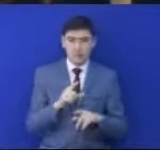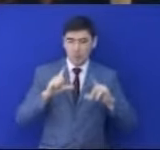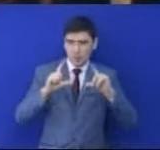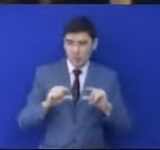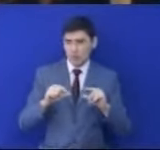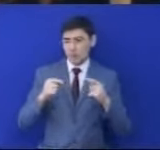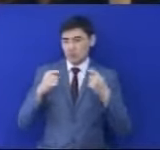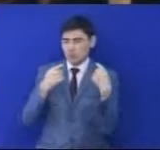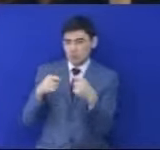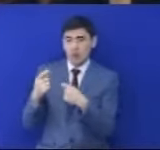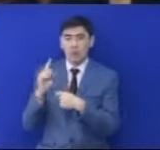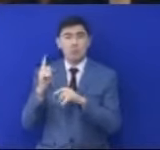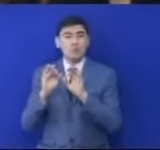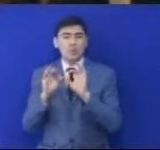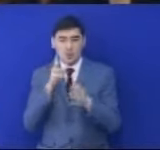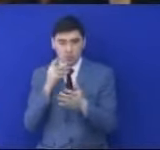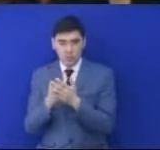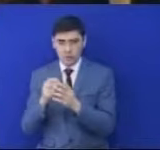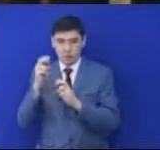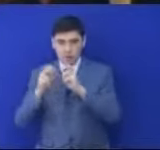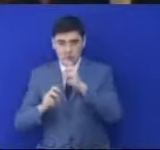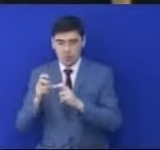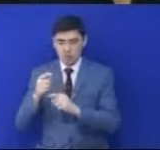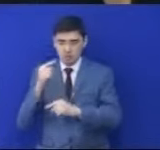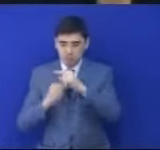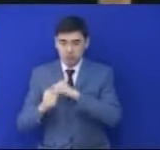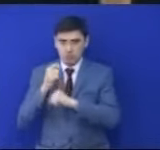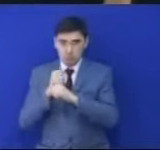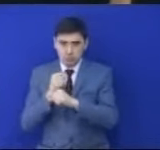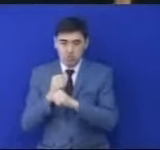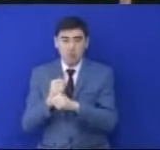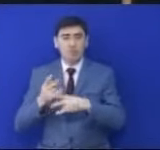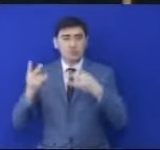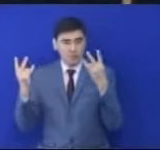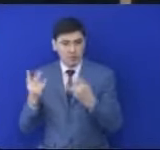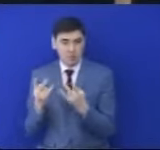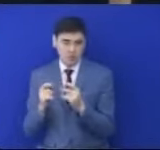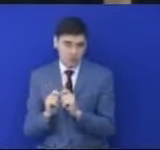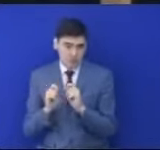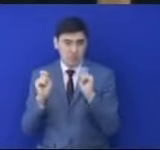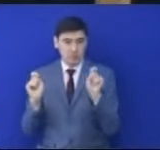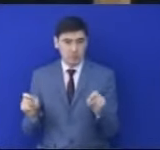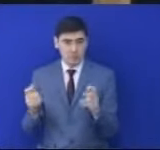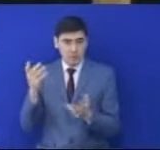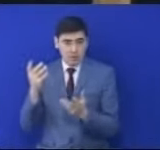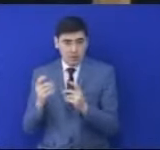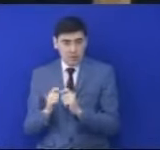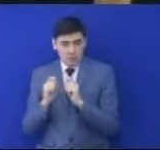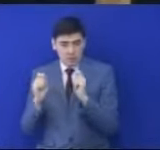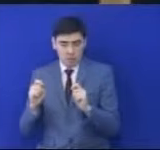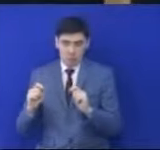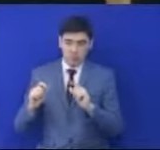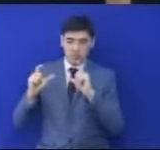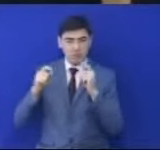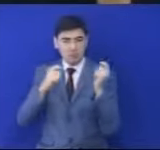Өндіруші кәсіпорын жоқ. Бұл мәселені қайтарып тұру арқылы өндірісті тарту арқылы шешу керек деп есептеймін. Қаштар кептас қаланың